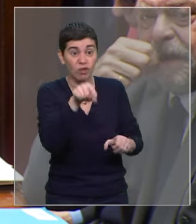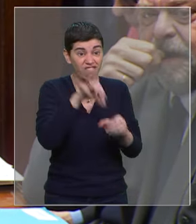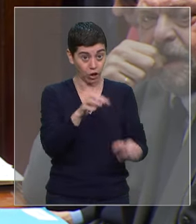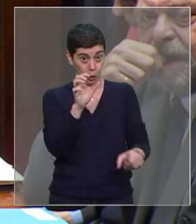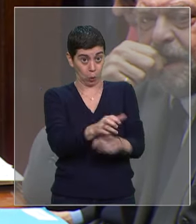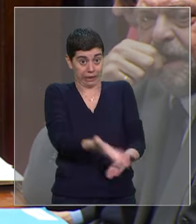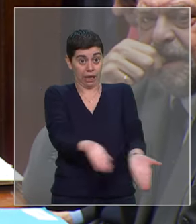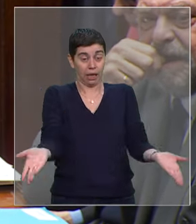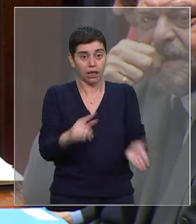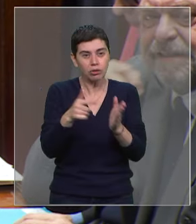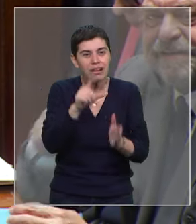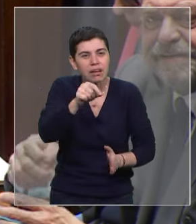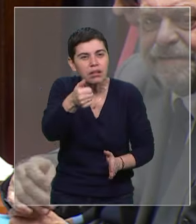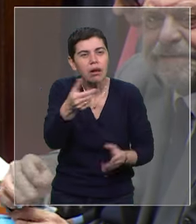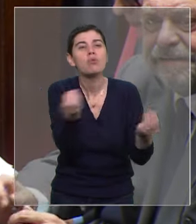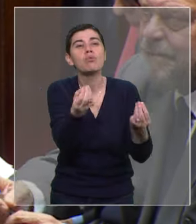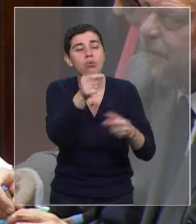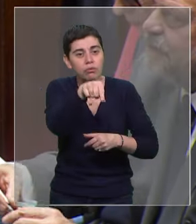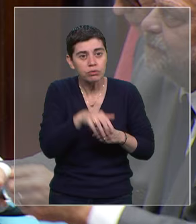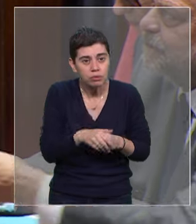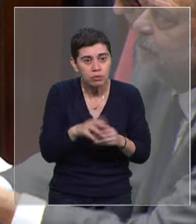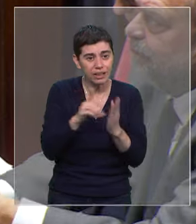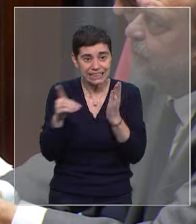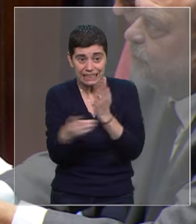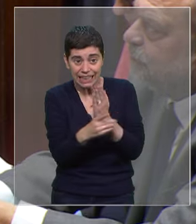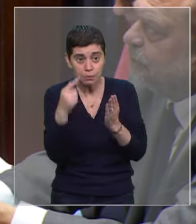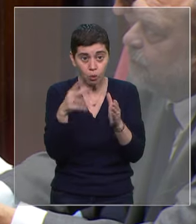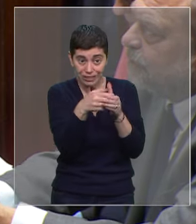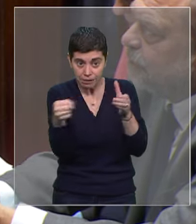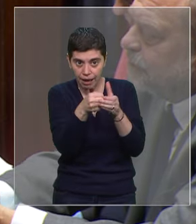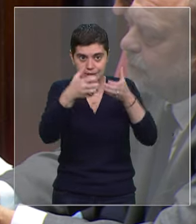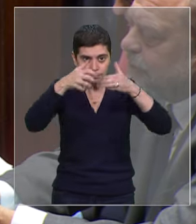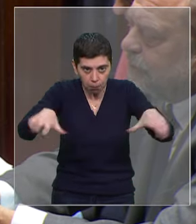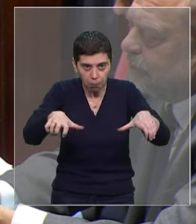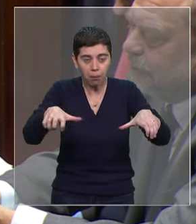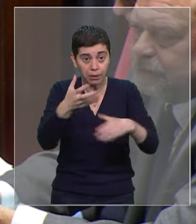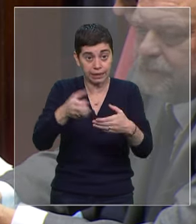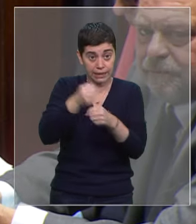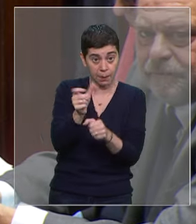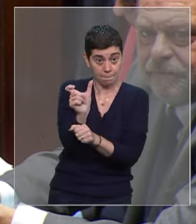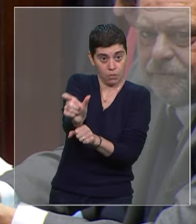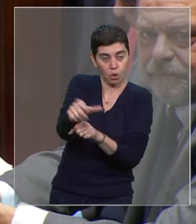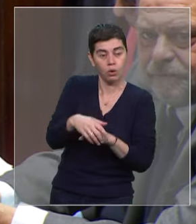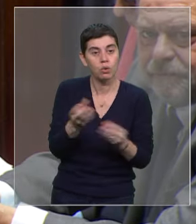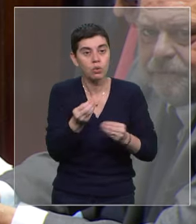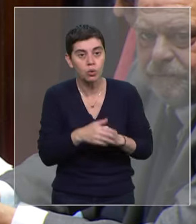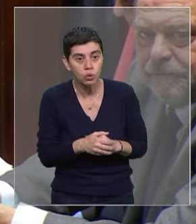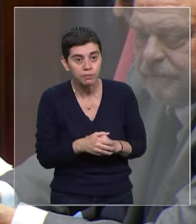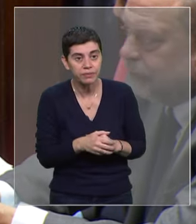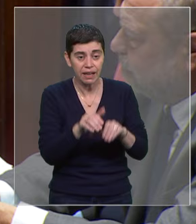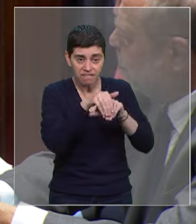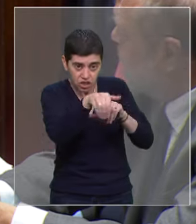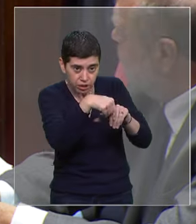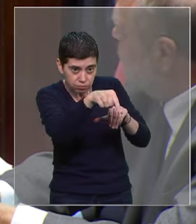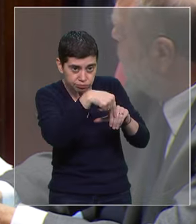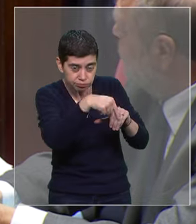étiez-vous en 2021 quand nous avons créé le délit de séparatisme ? Et que nous avons étendu le fichier des auteurs d'infractions